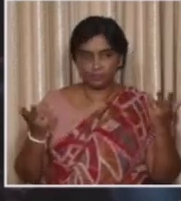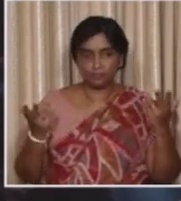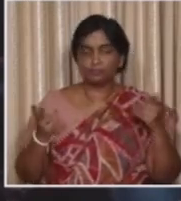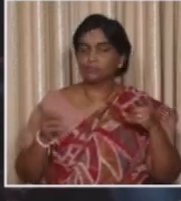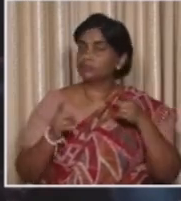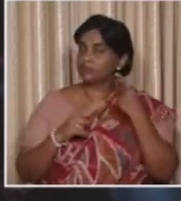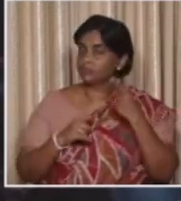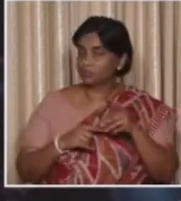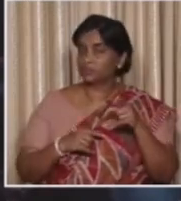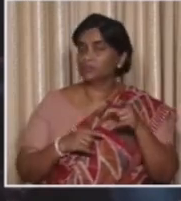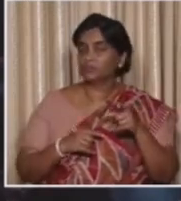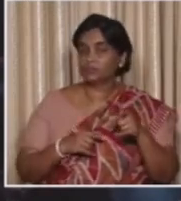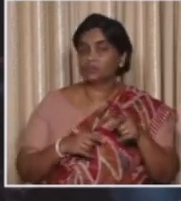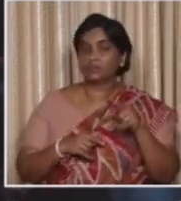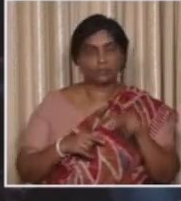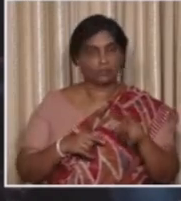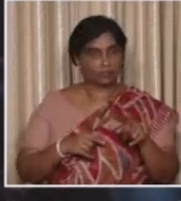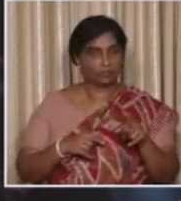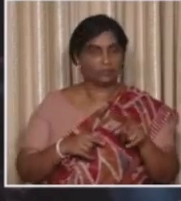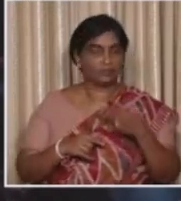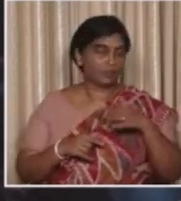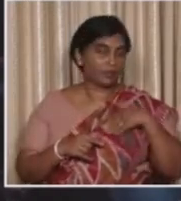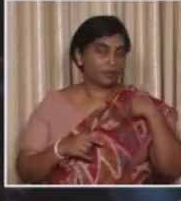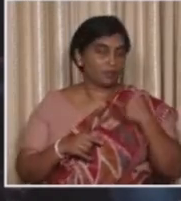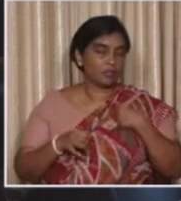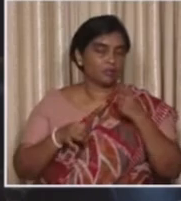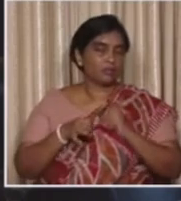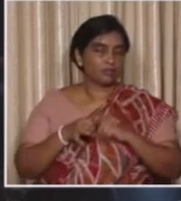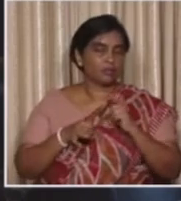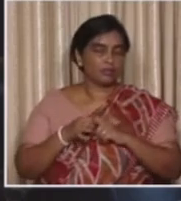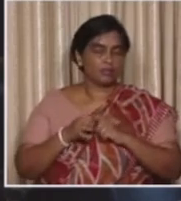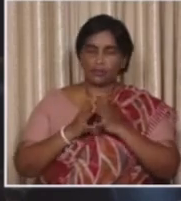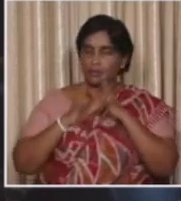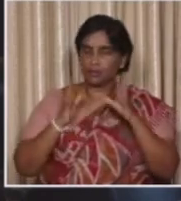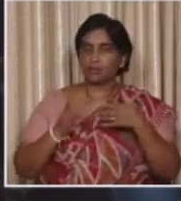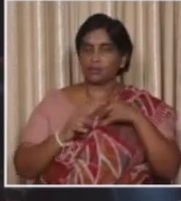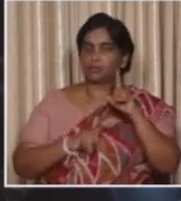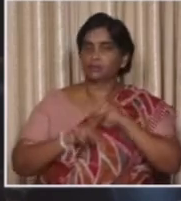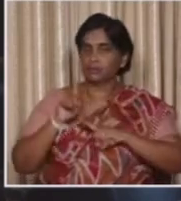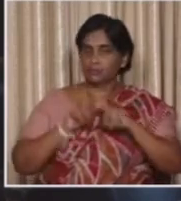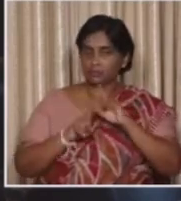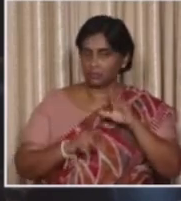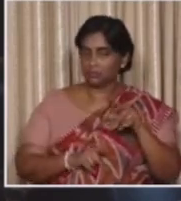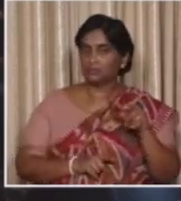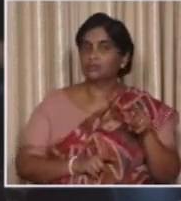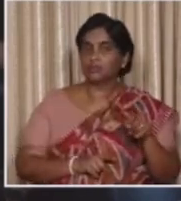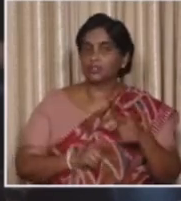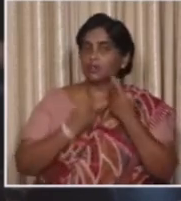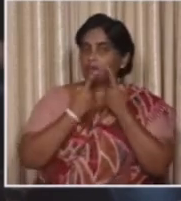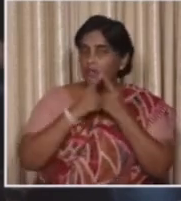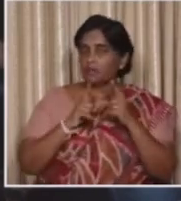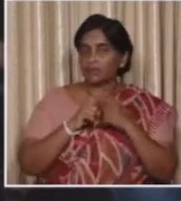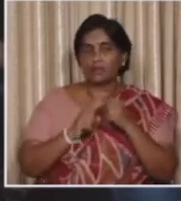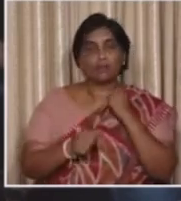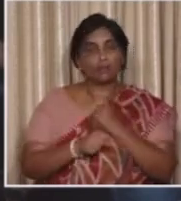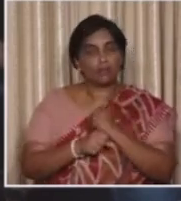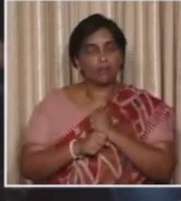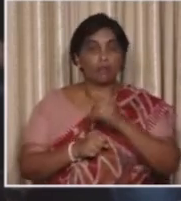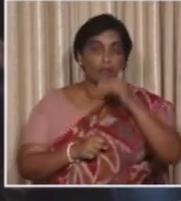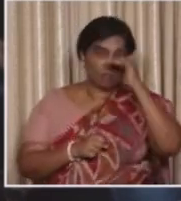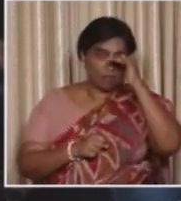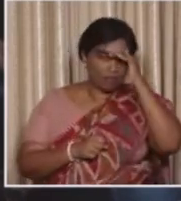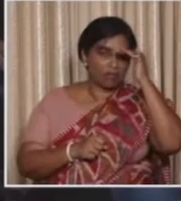ඉතින් මෙහිදී ප්‍රධාන ප්‍රශ්න ගණනාවක් අපි සාකච්ඡා කරනවා. විවිධ ආණ්ඩු විවිධ